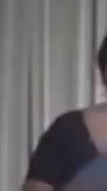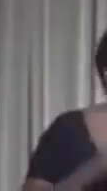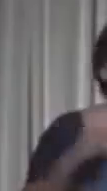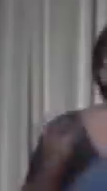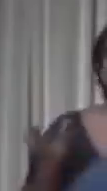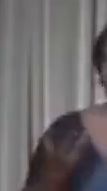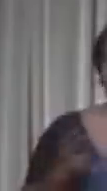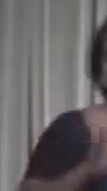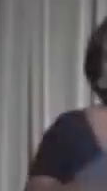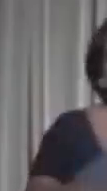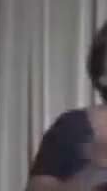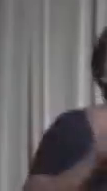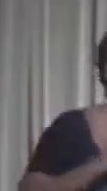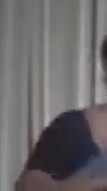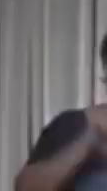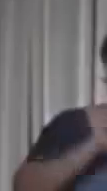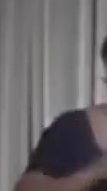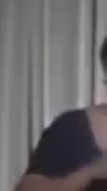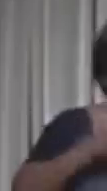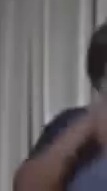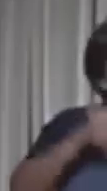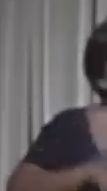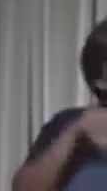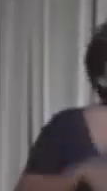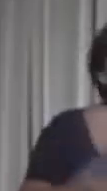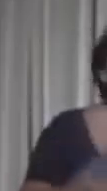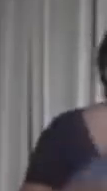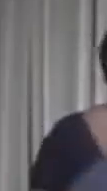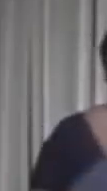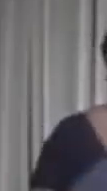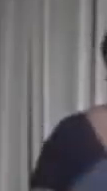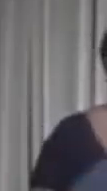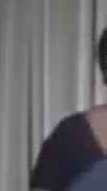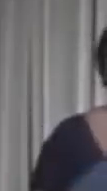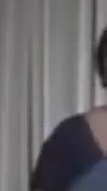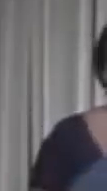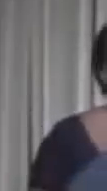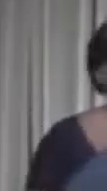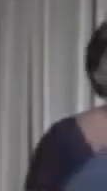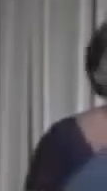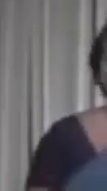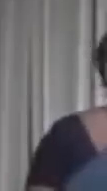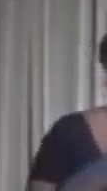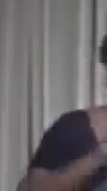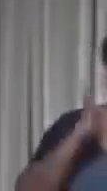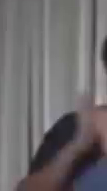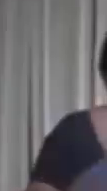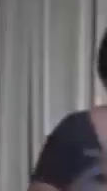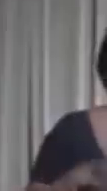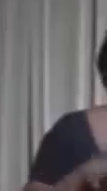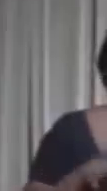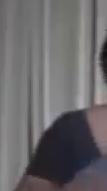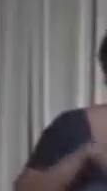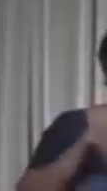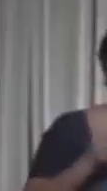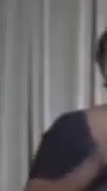தேர்தலிலே நீங்கள் 142 பாராளுமன்ற உறுப்பினர்களை 3-2 பெரும்பான்மை பாராளுமன்ற உறுப்பினர்கள் கிட்டத்தட்ட இந்த